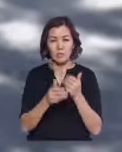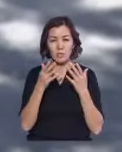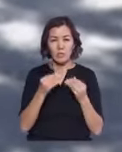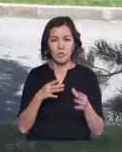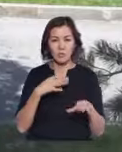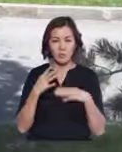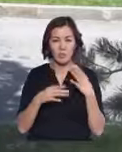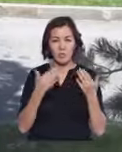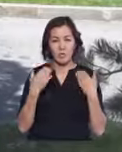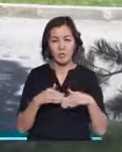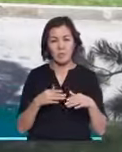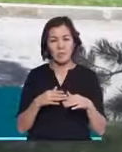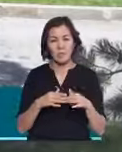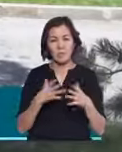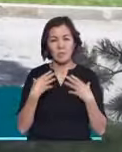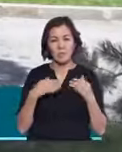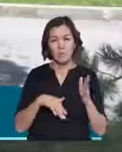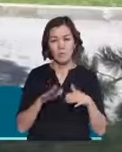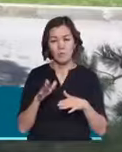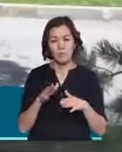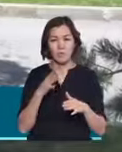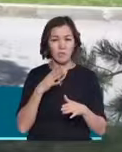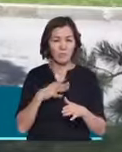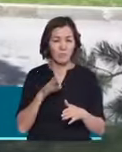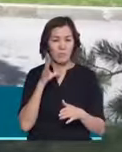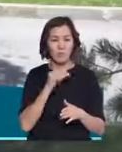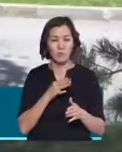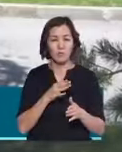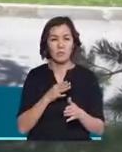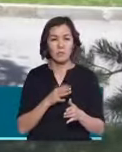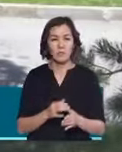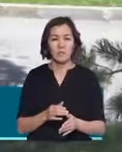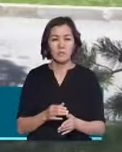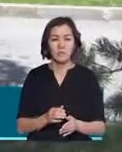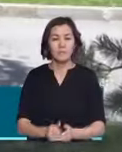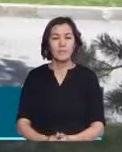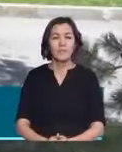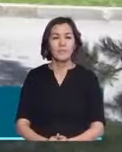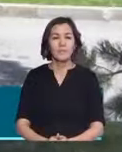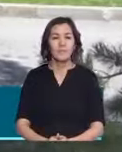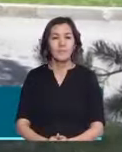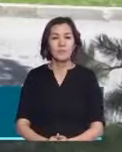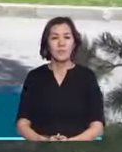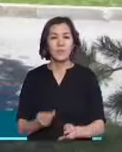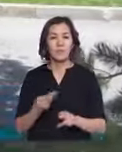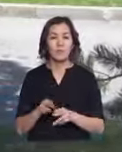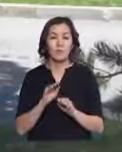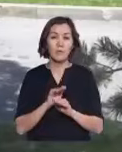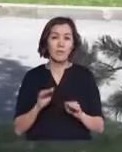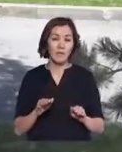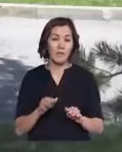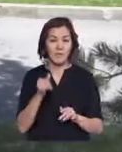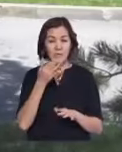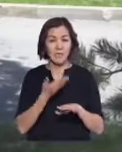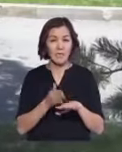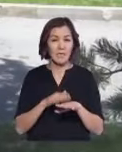енді организмі ғой, денсаулығы бәрі ол кісі шыдамдылықпен, былай ұстамдылықпен жүгіреді ғой бұл кісі. Сондықтан да балалар кейде қиналып